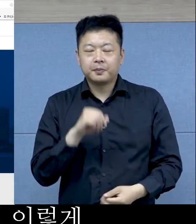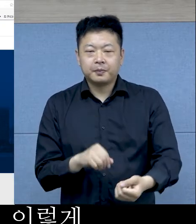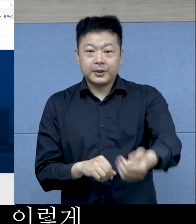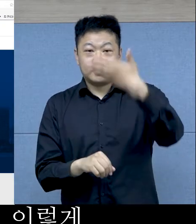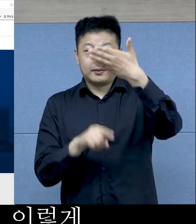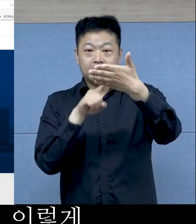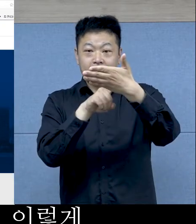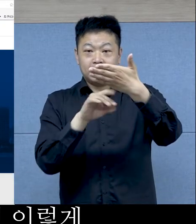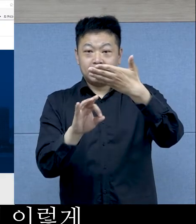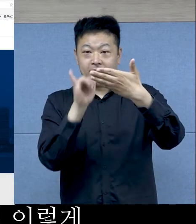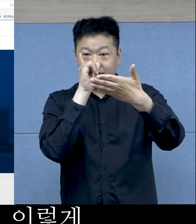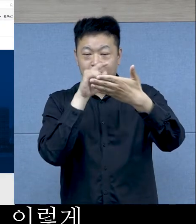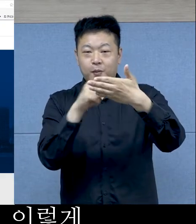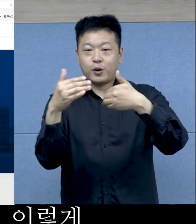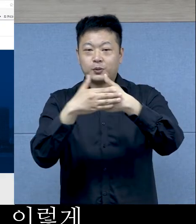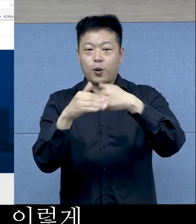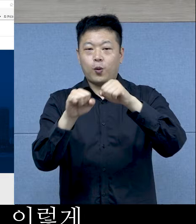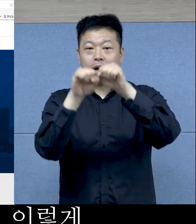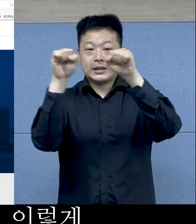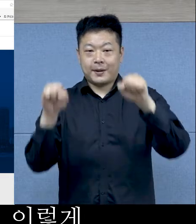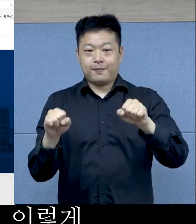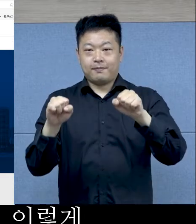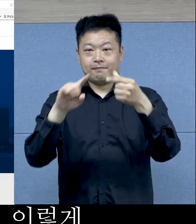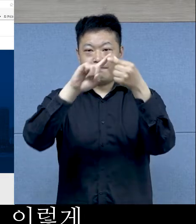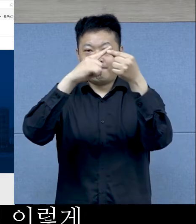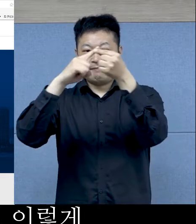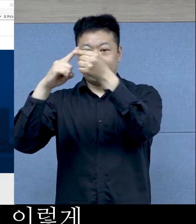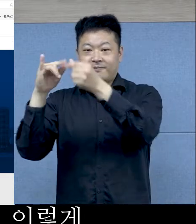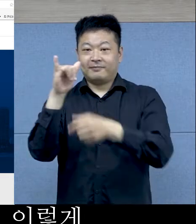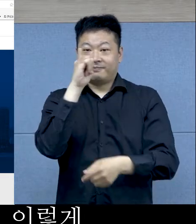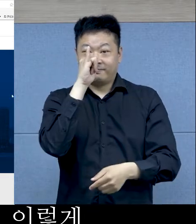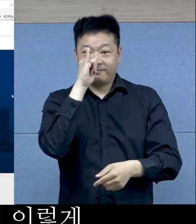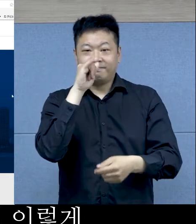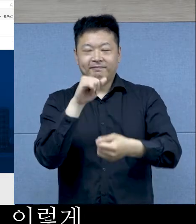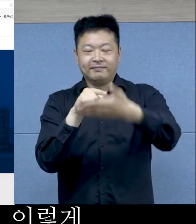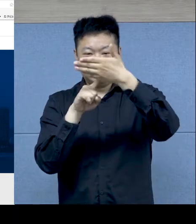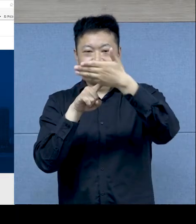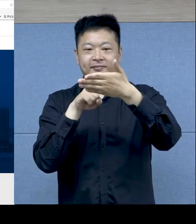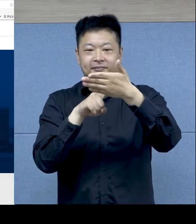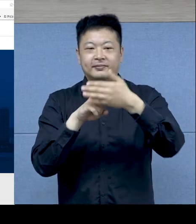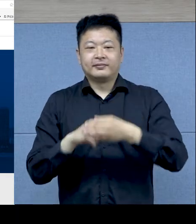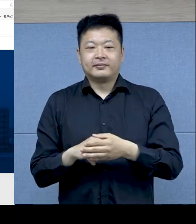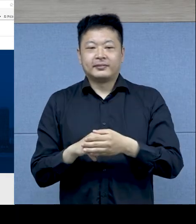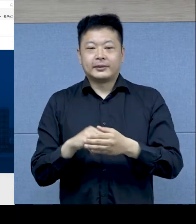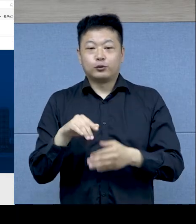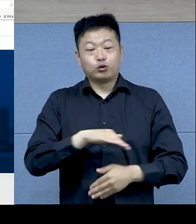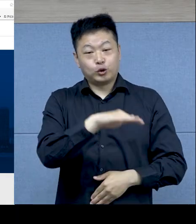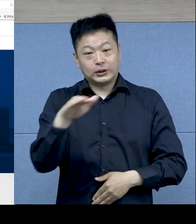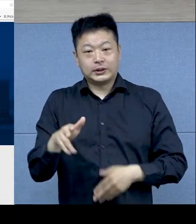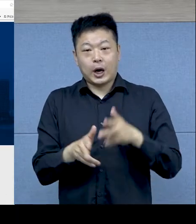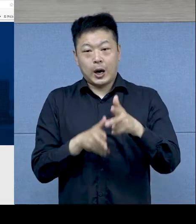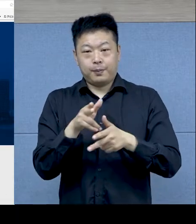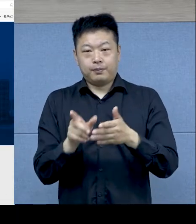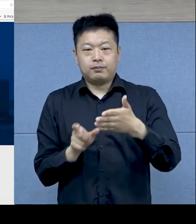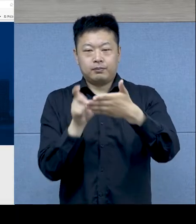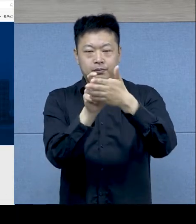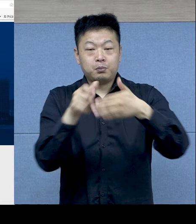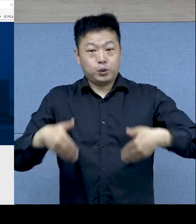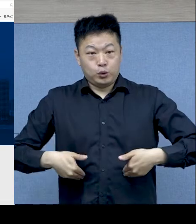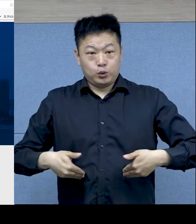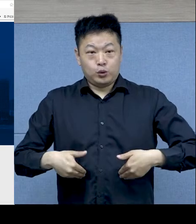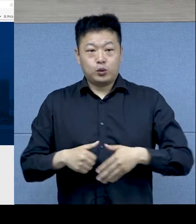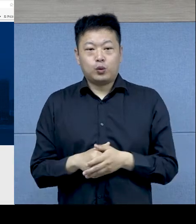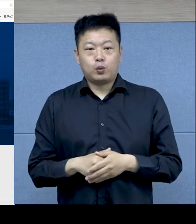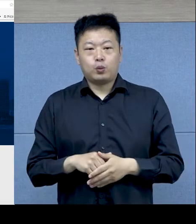강북구로 들어가시면 이렇게 보조금 통합 관리 시스템 메인 화면이 뜹니다. 저희는 일단 사업을